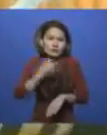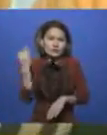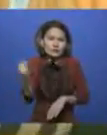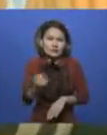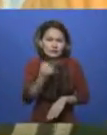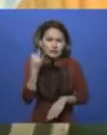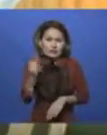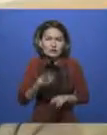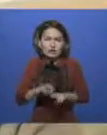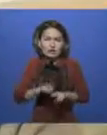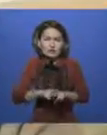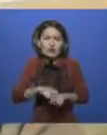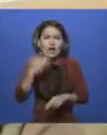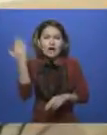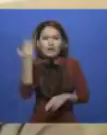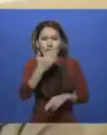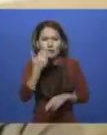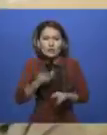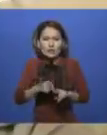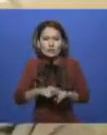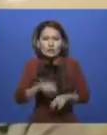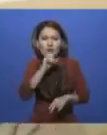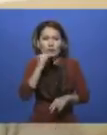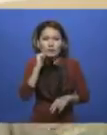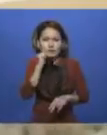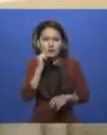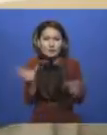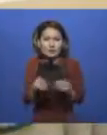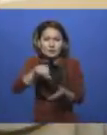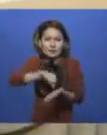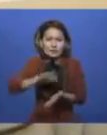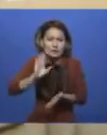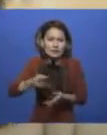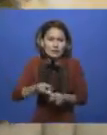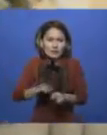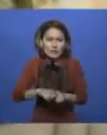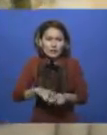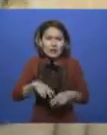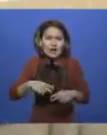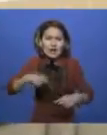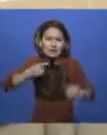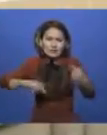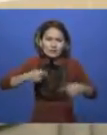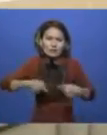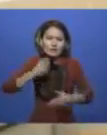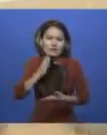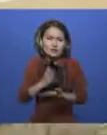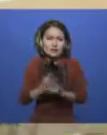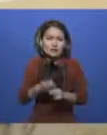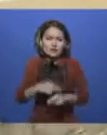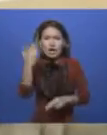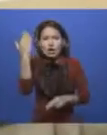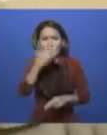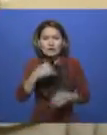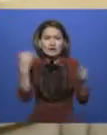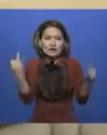мынау енді фильм бойы екеуміз арпалысып өтеміз. Қазір де міне келмей жатып, басыма отырмай жатып қырсығып жатыр ғой. Сол кинода